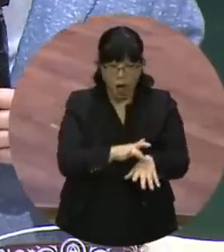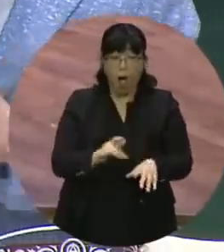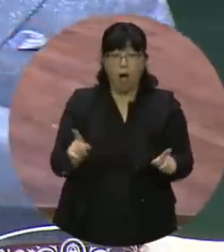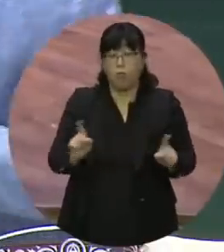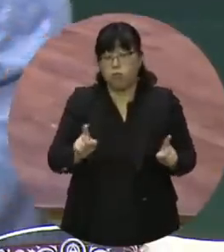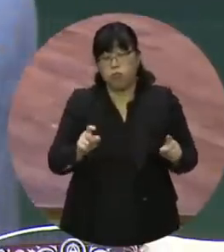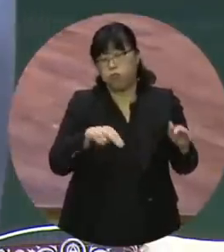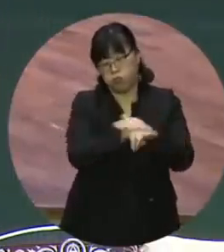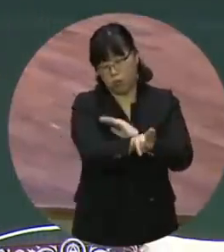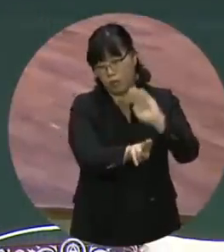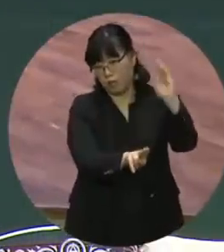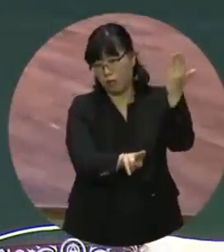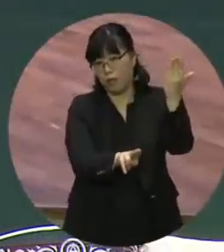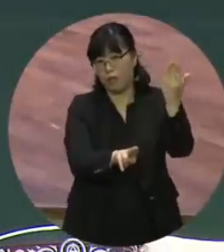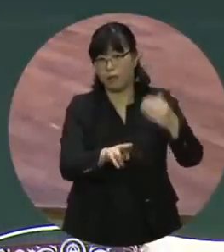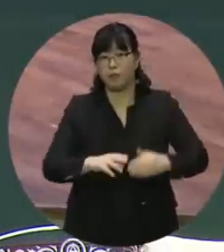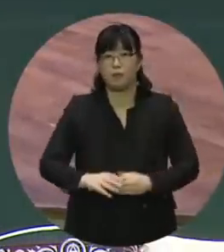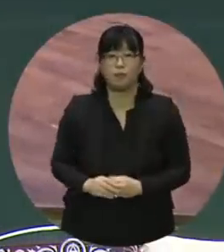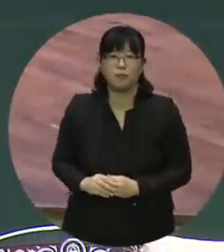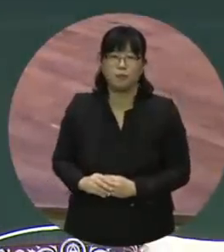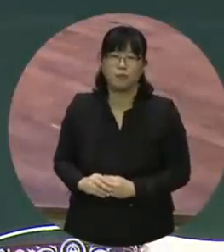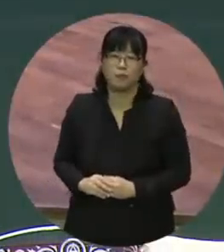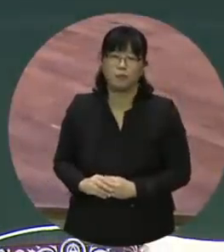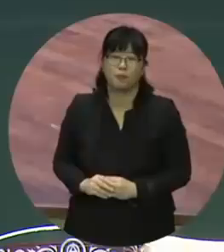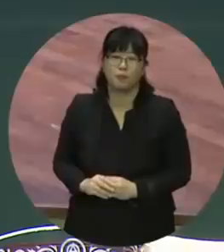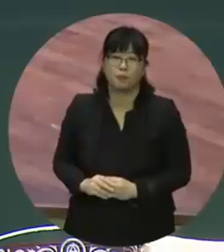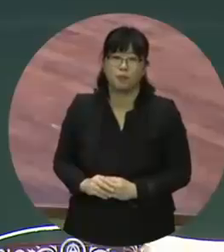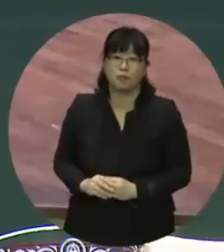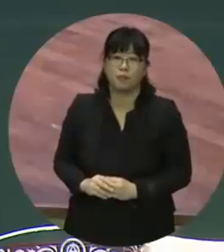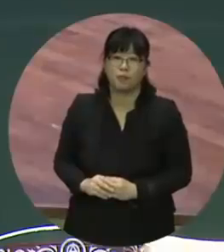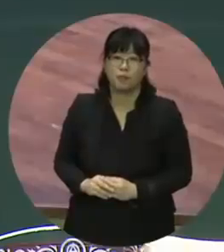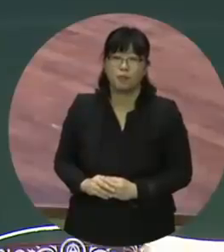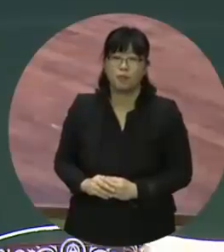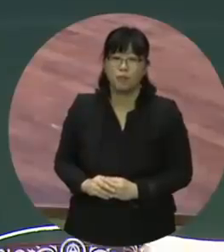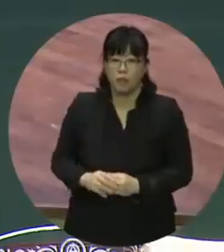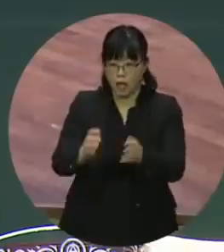이유 첫째는요 언약 성취입니다.